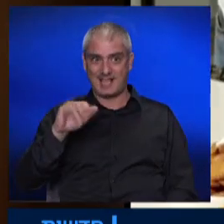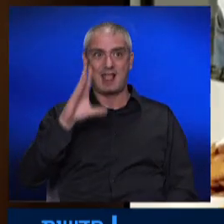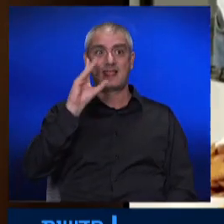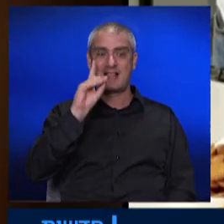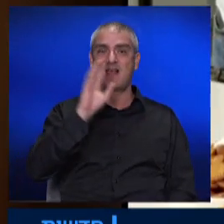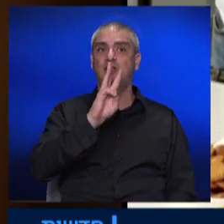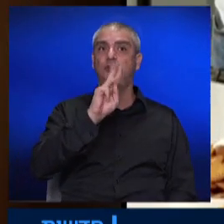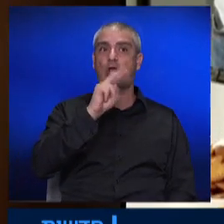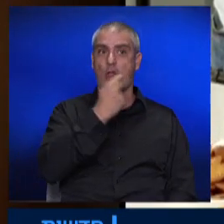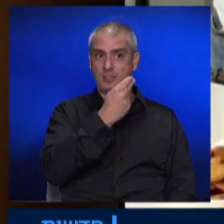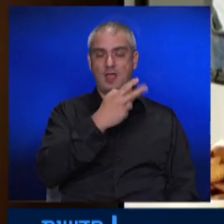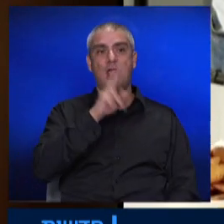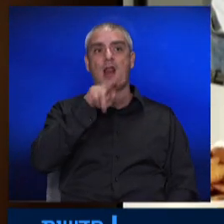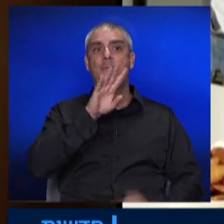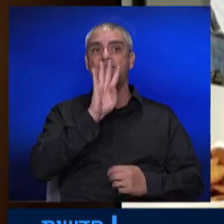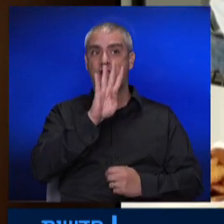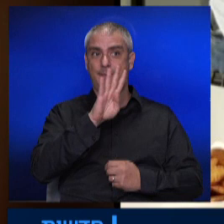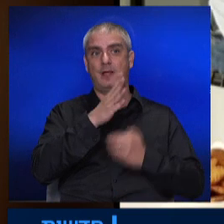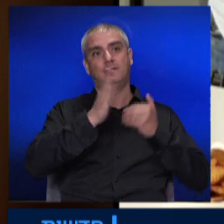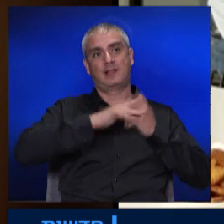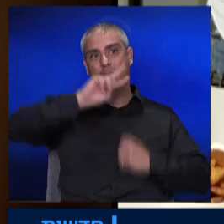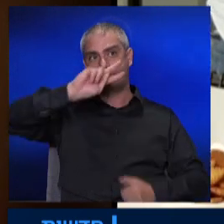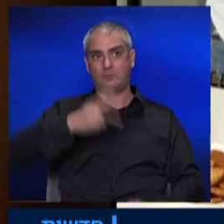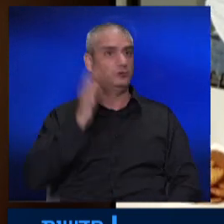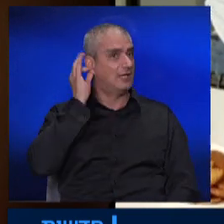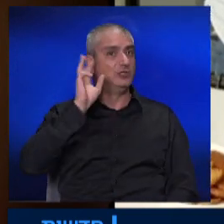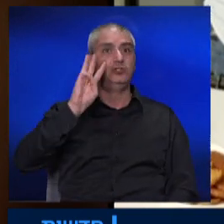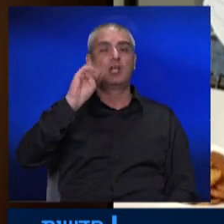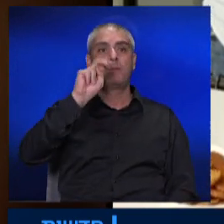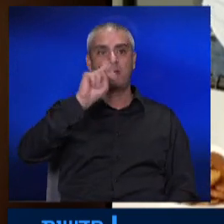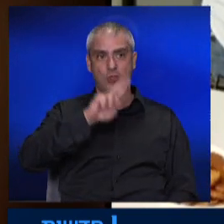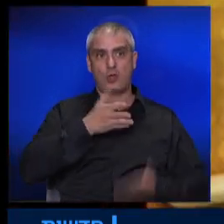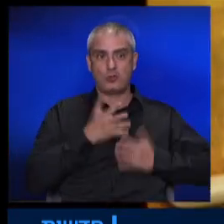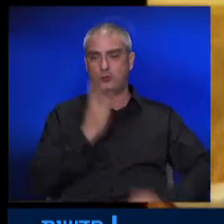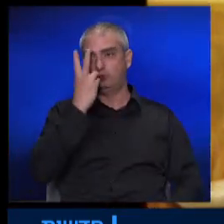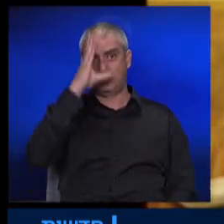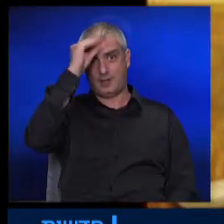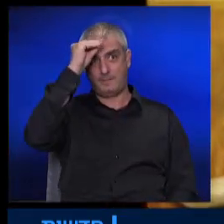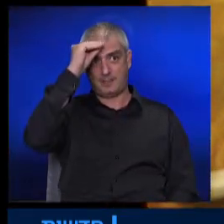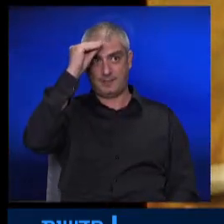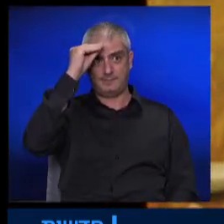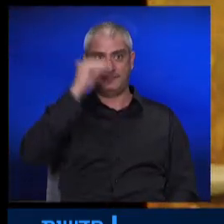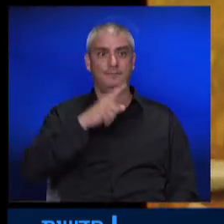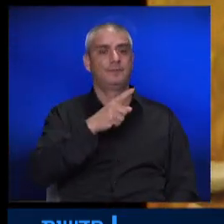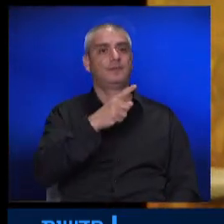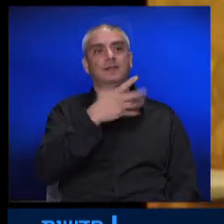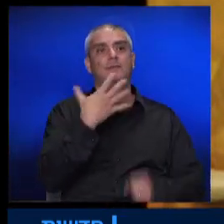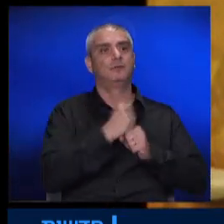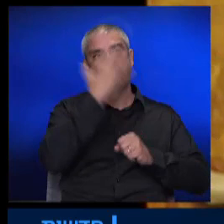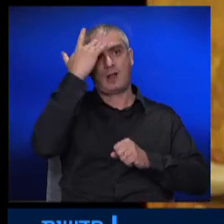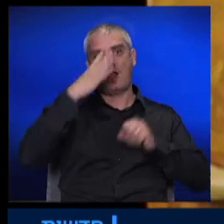בשנת 2004 התחתן בשנית עם שירה מנור, ונולדו להם שני בנים. כשאתה מקשים כמעט את כל החלומות שאתה נורא